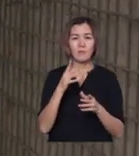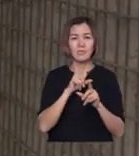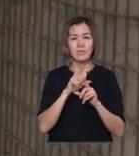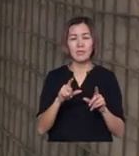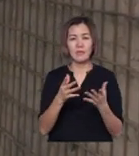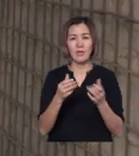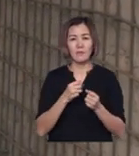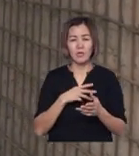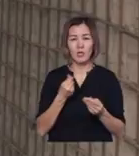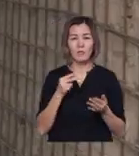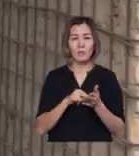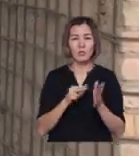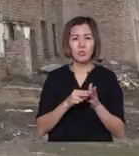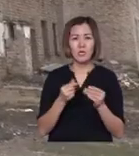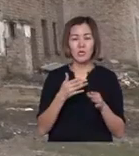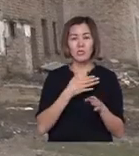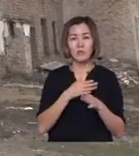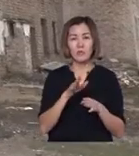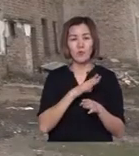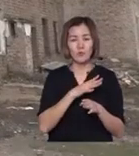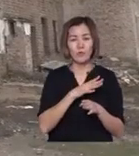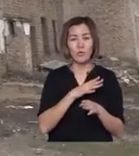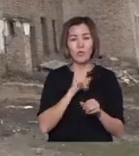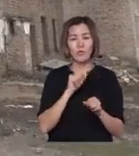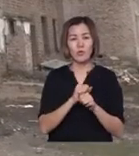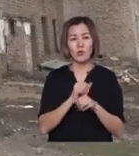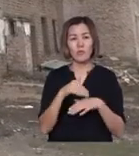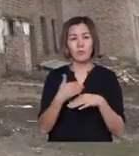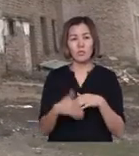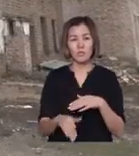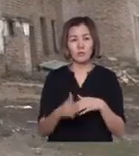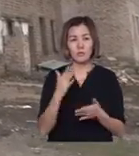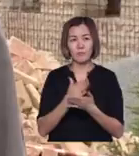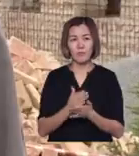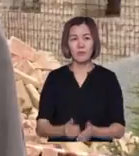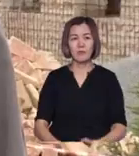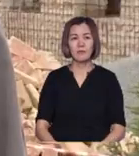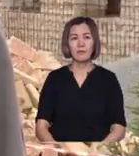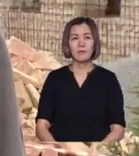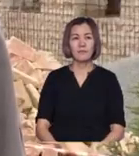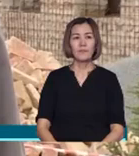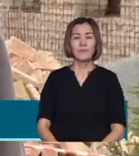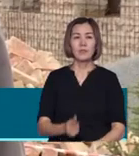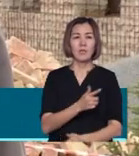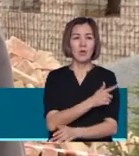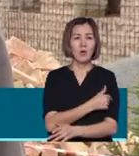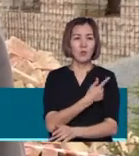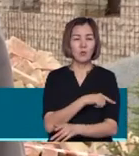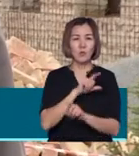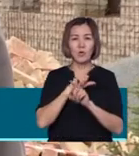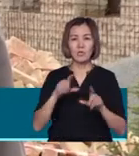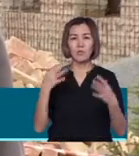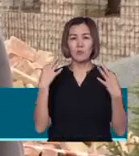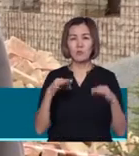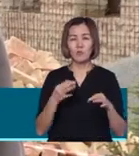5 нысан алыпты. Бюджеттен қаражат бөлінбей тұралап тұрғандарын айтады. Аурухананы босату қиын